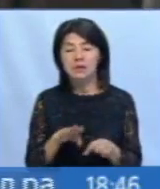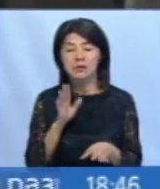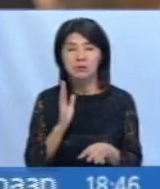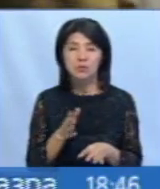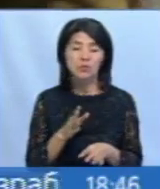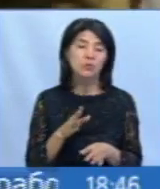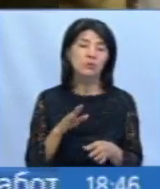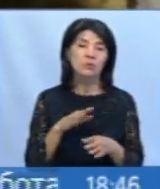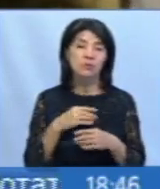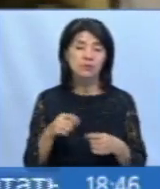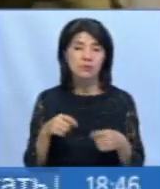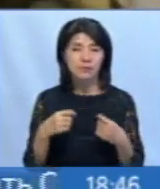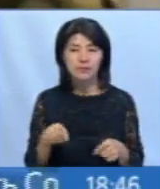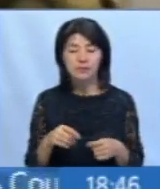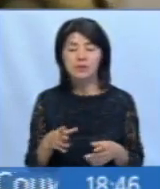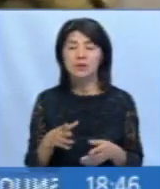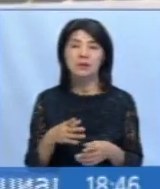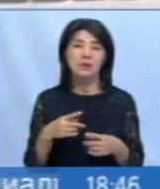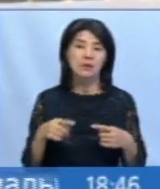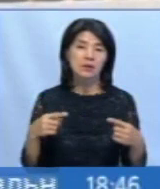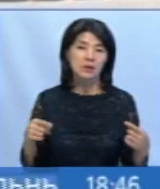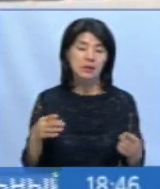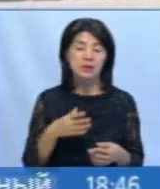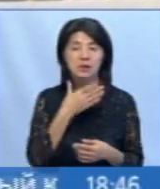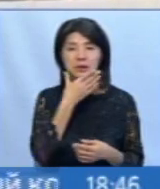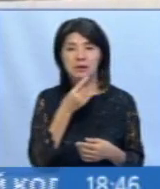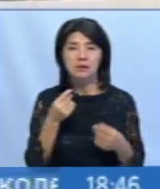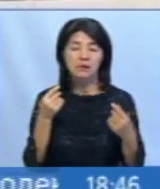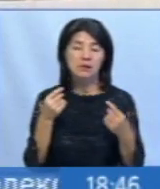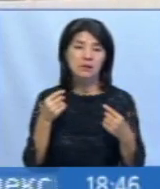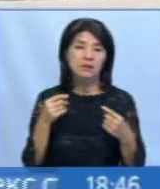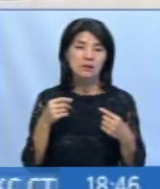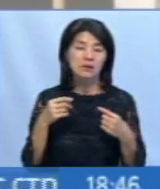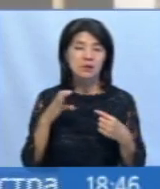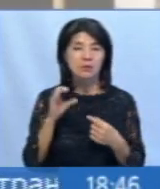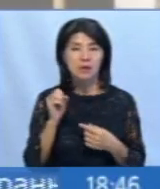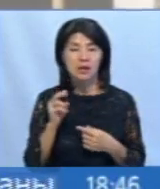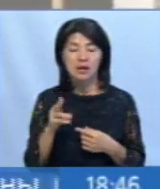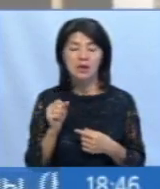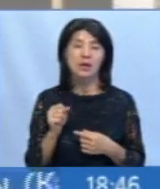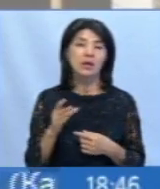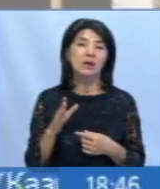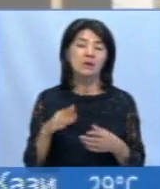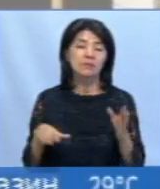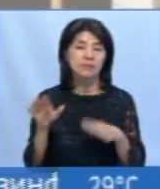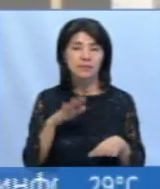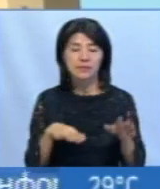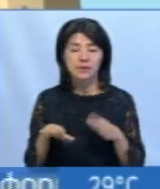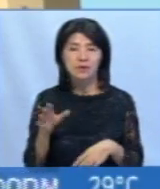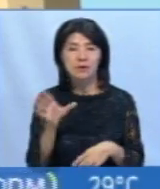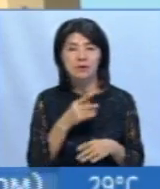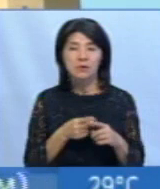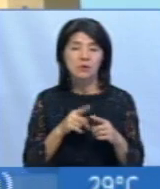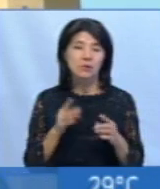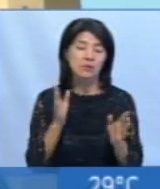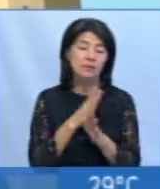домов, непродовольственных и продовольственных крытых рынков, салонов красоты, различных спа и фитнес-залов, бассейнов, саун, а также аттракционов на открытом